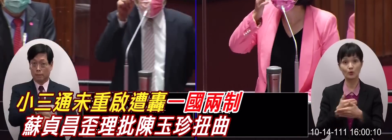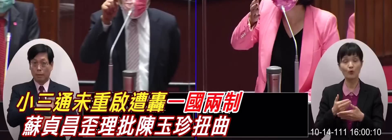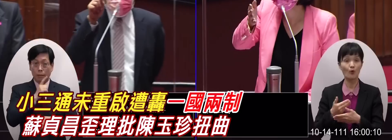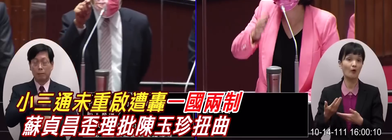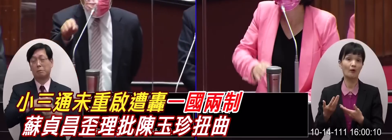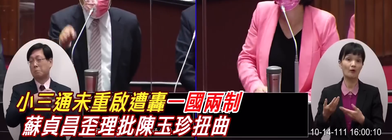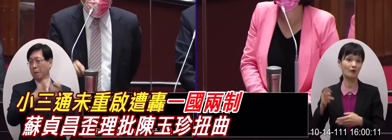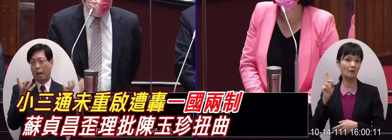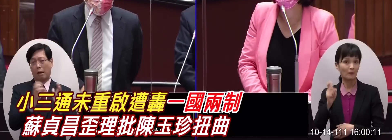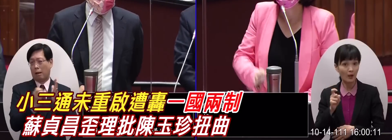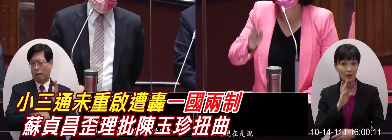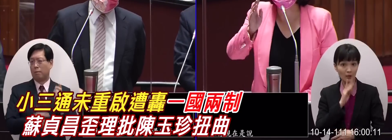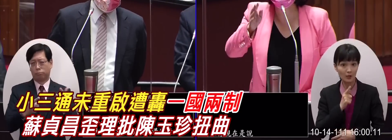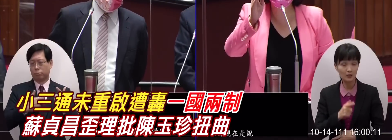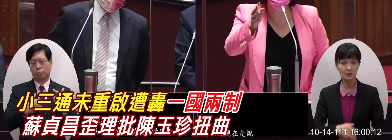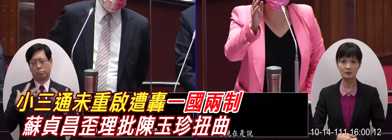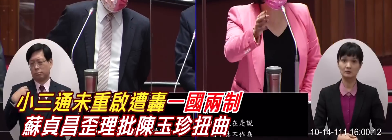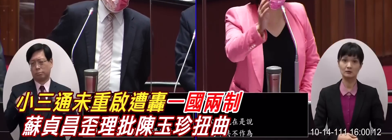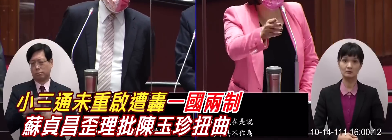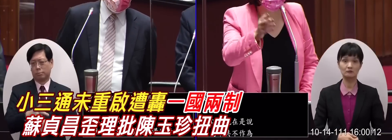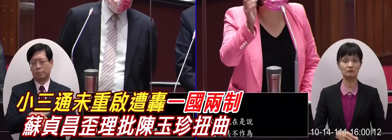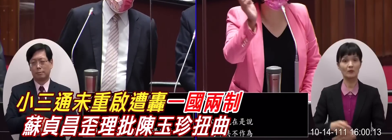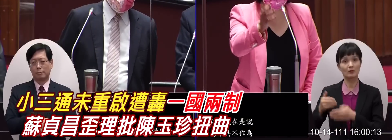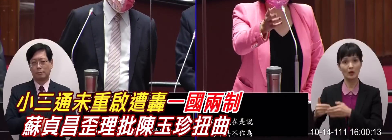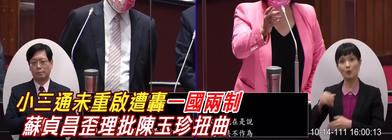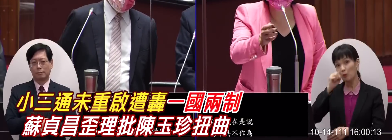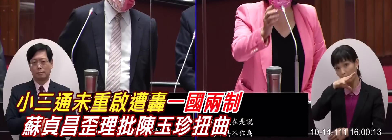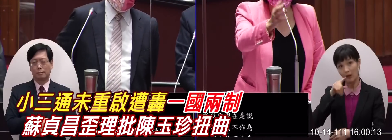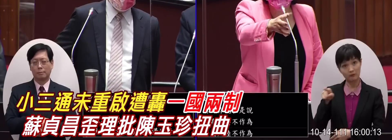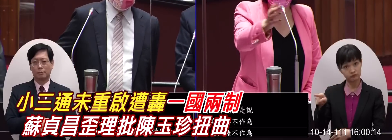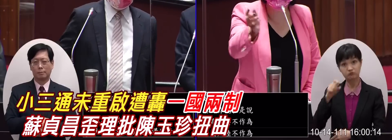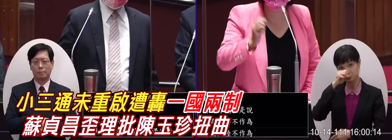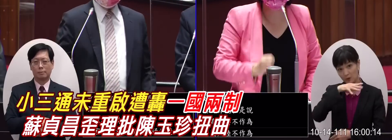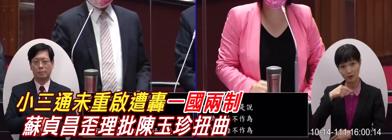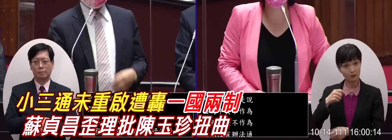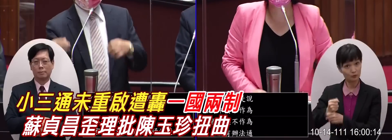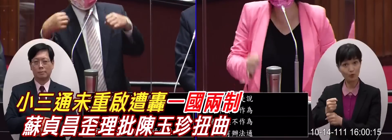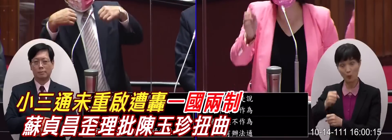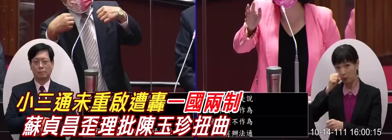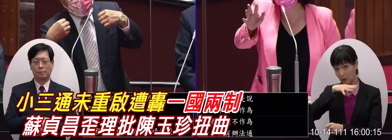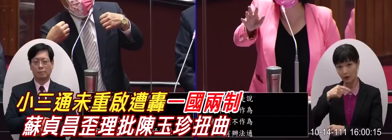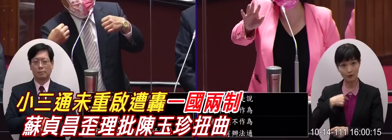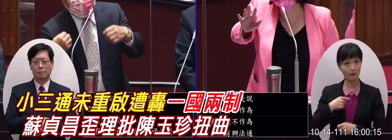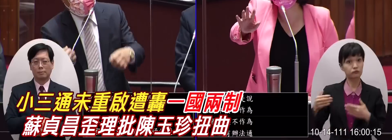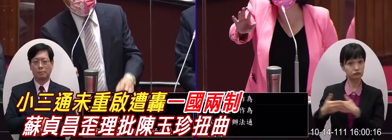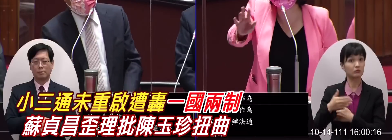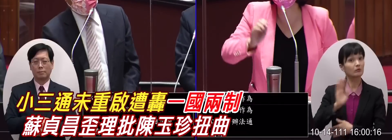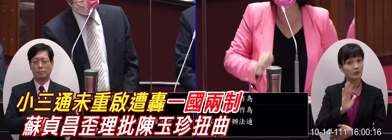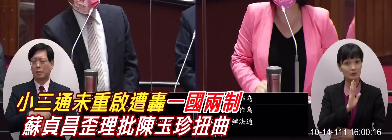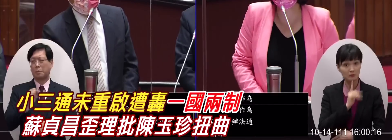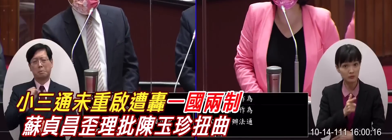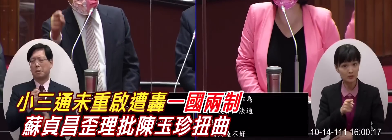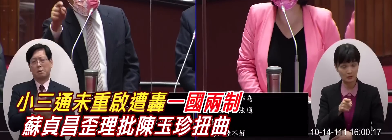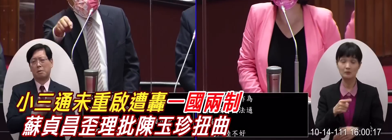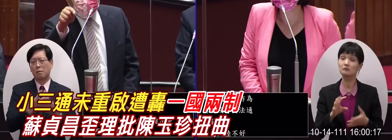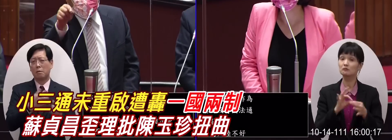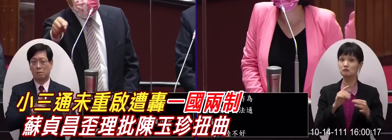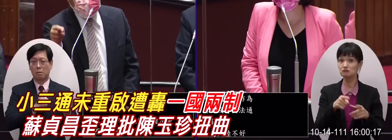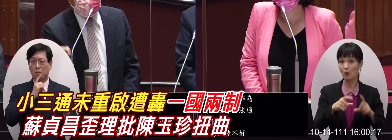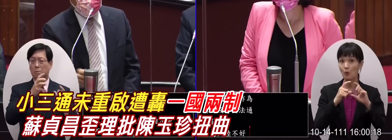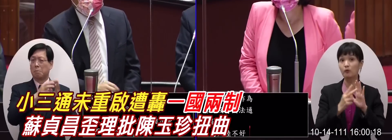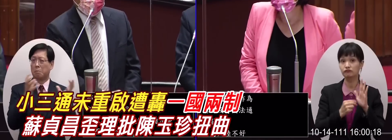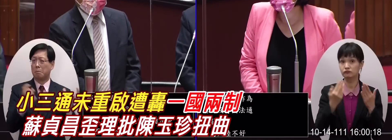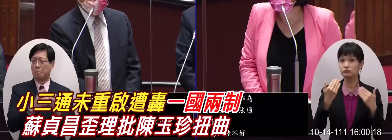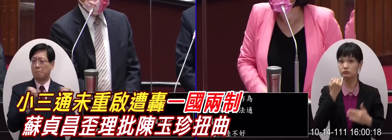关系， 把它撤掉了。 好，所以是因为大陆不好，所以我们没有做好，所以我们不跟他通。你的意思是这样？没关系，你讲清楚就好了。 他自己把那边